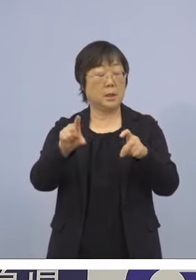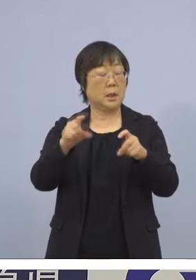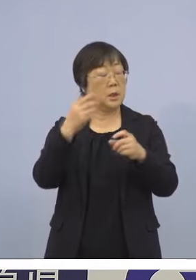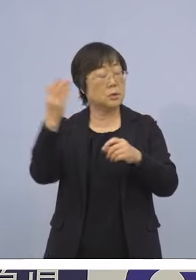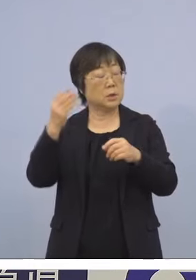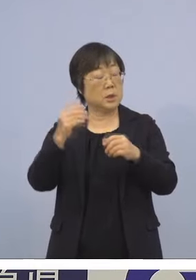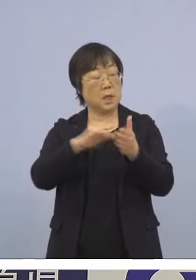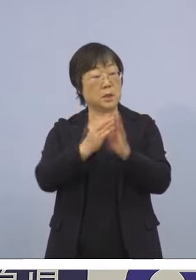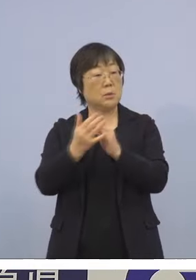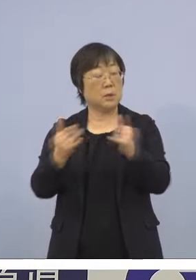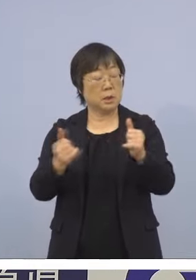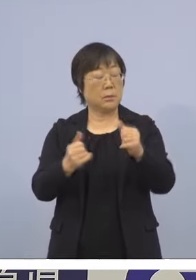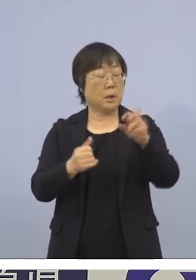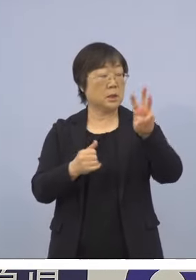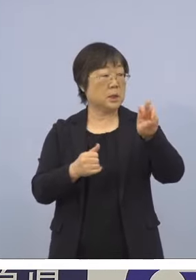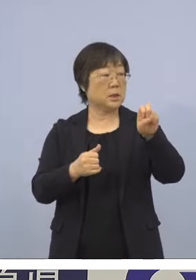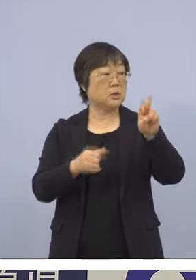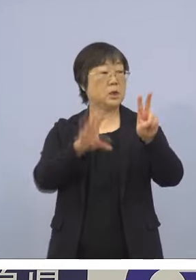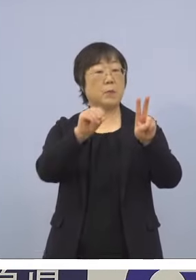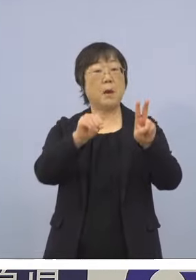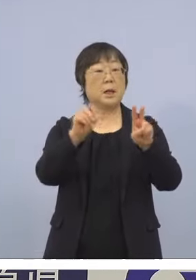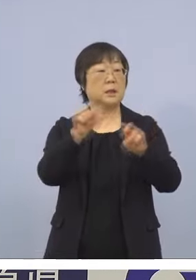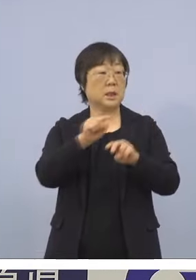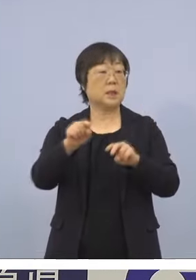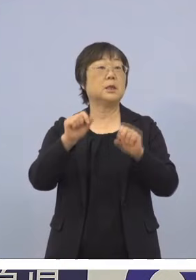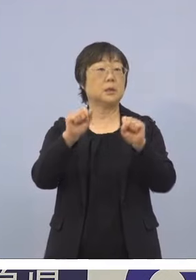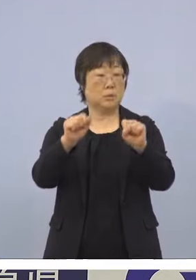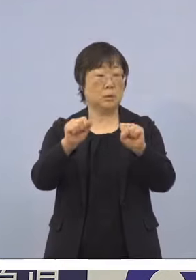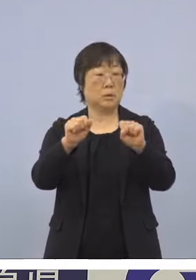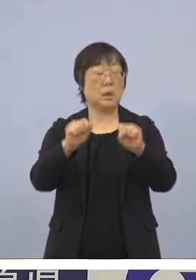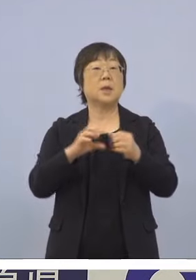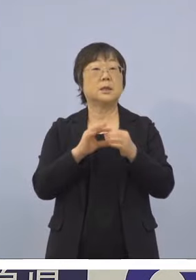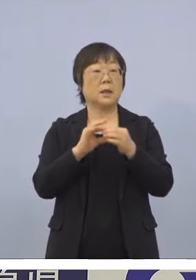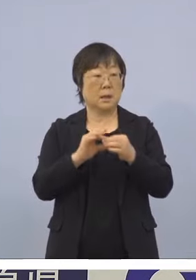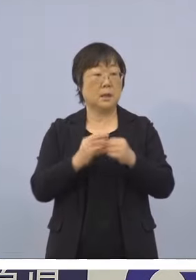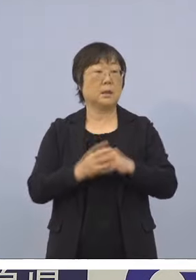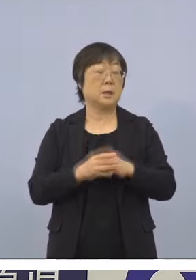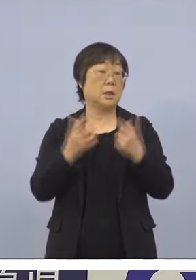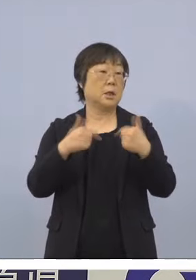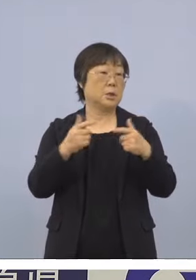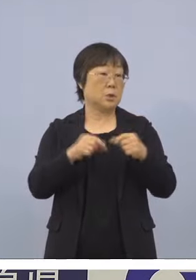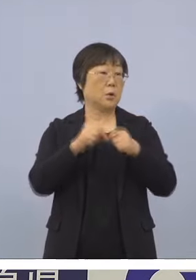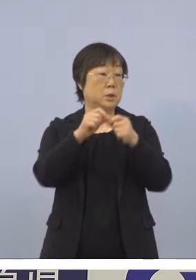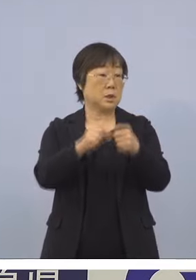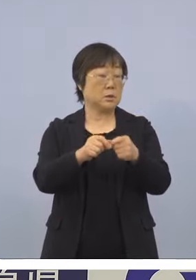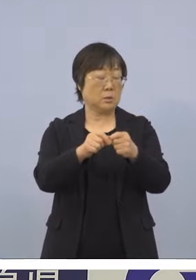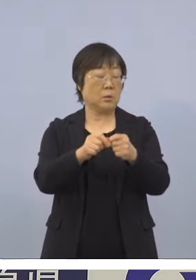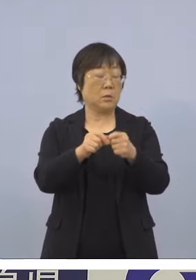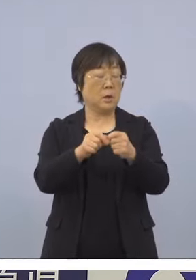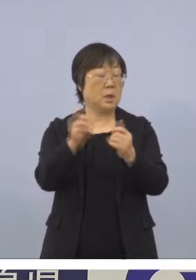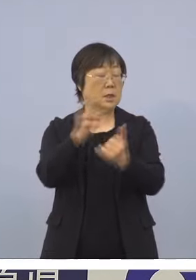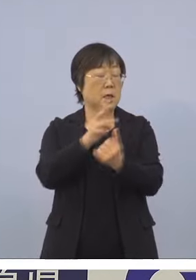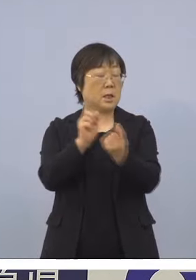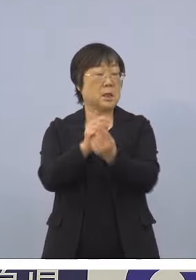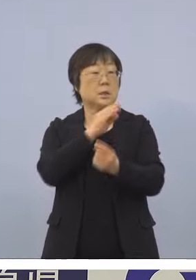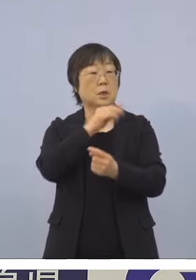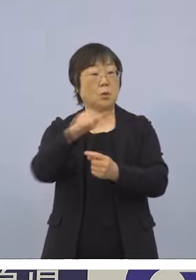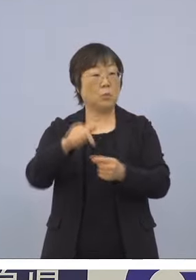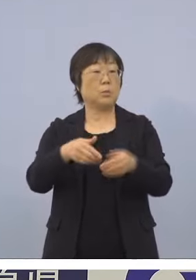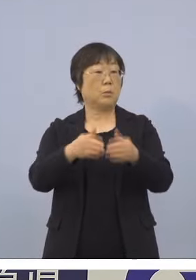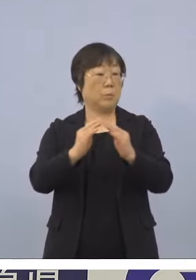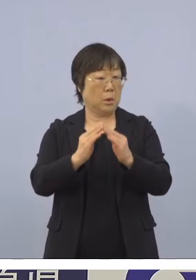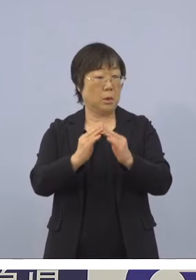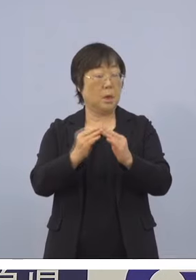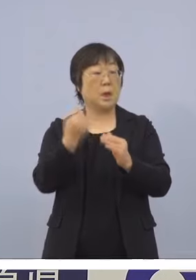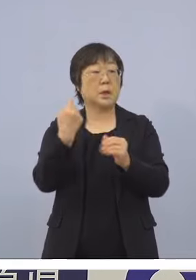万人です。だからこそ私は常設の災害対策本部を作る決断を昨年